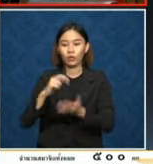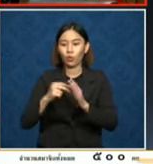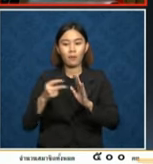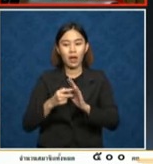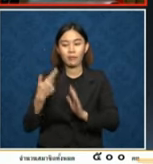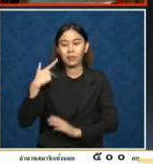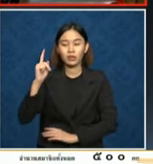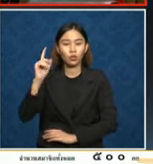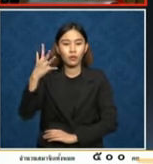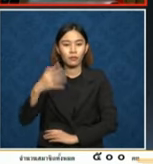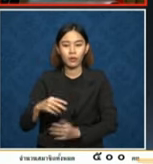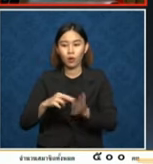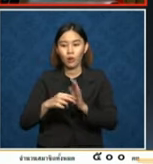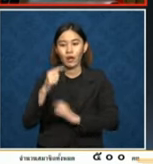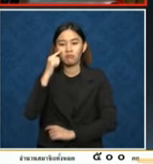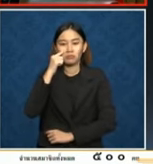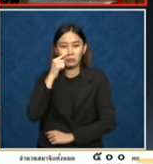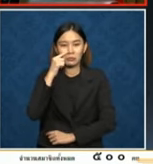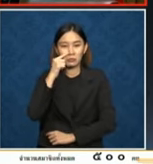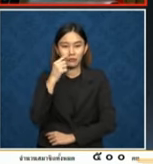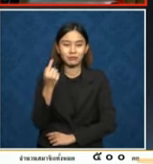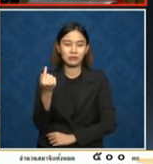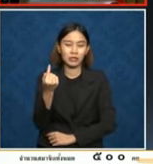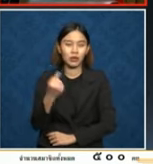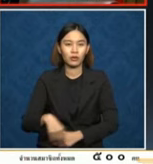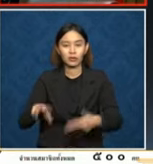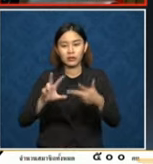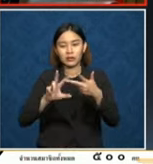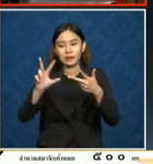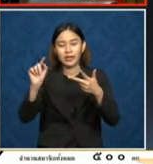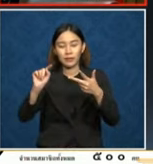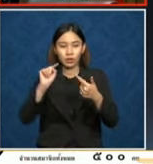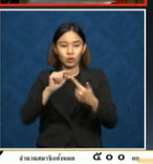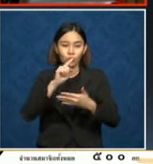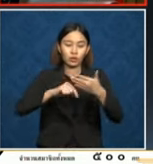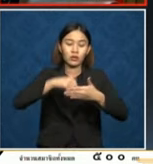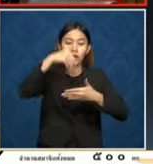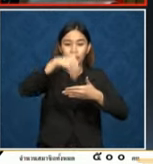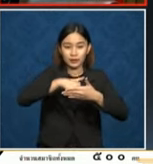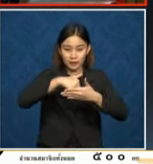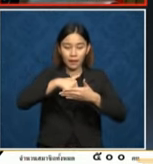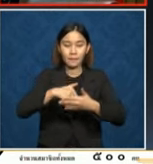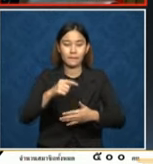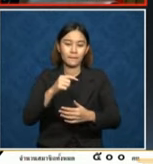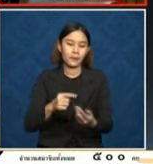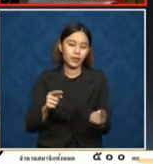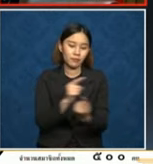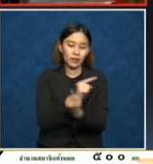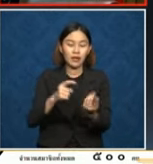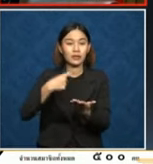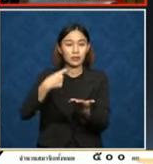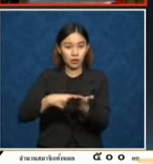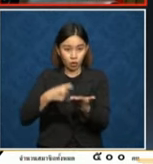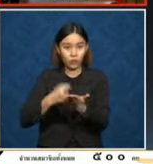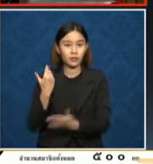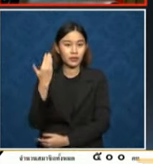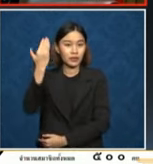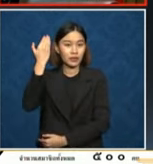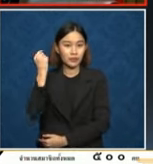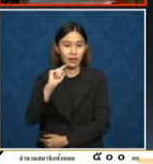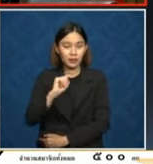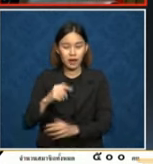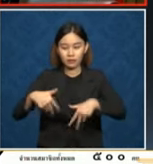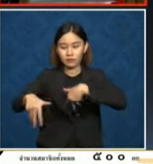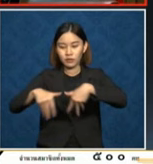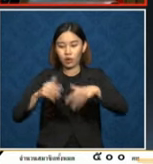ไรเลยสั่งเหมือนสั่งขี้มูกเลยครับ3ครับการเลือกตั้งบอร์ดประกันสังคมที่ผ่านมาเนี่ยเป็นการที่ทำให้